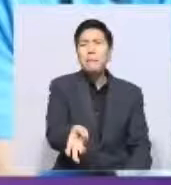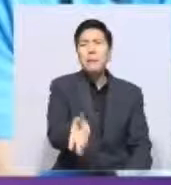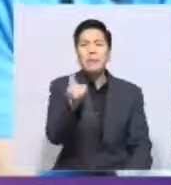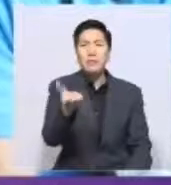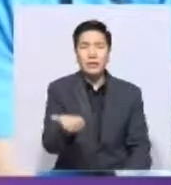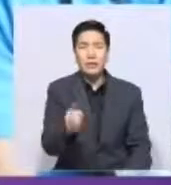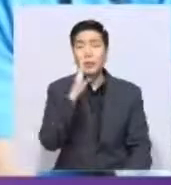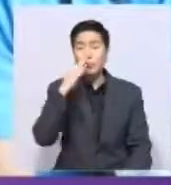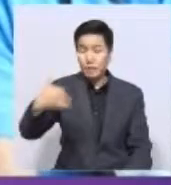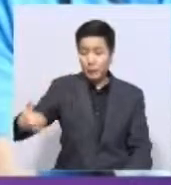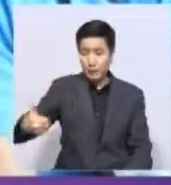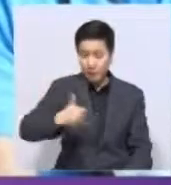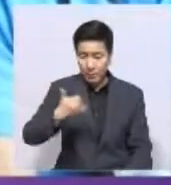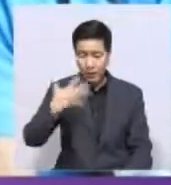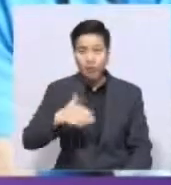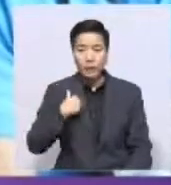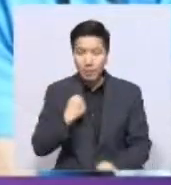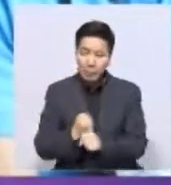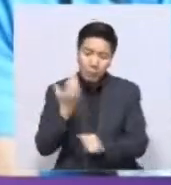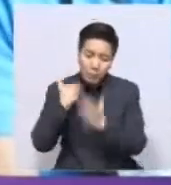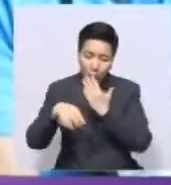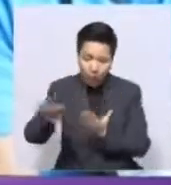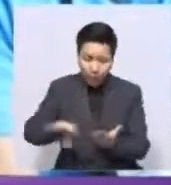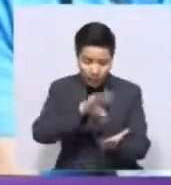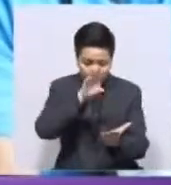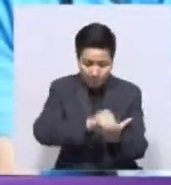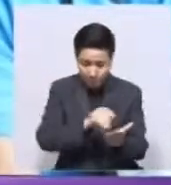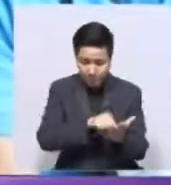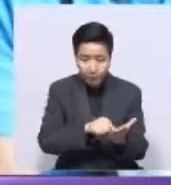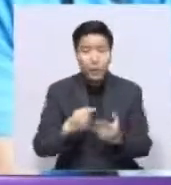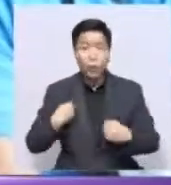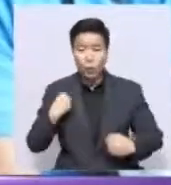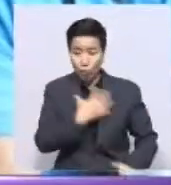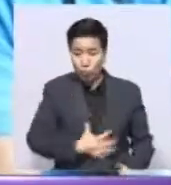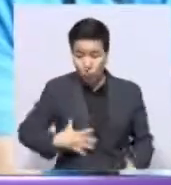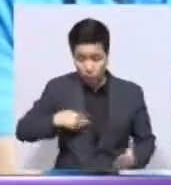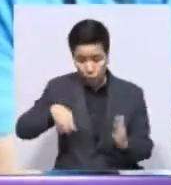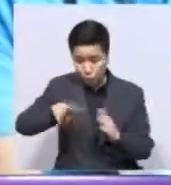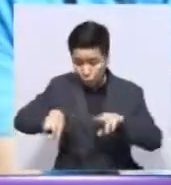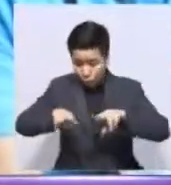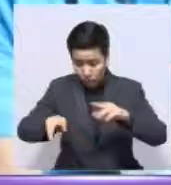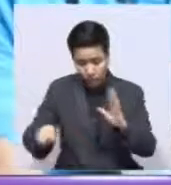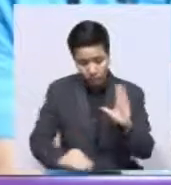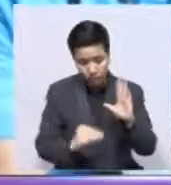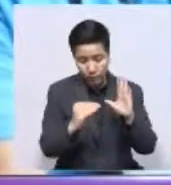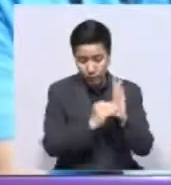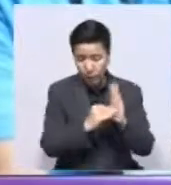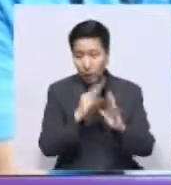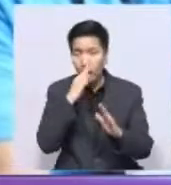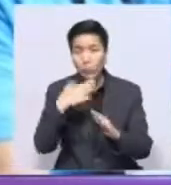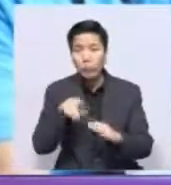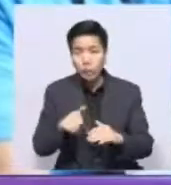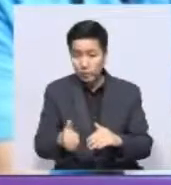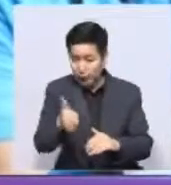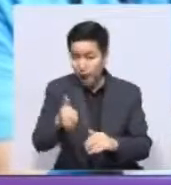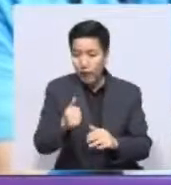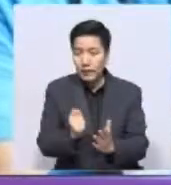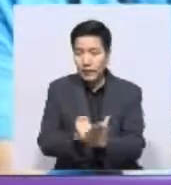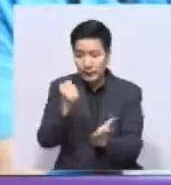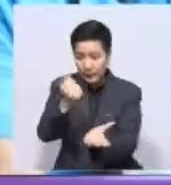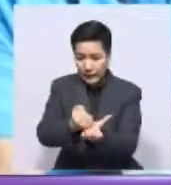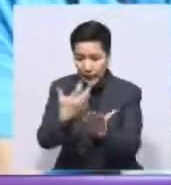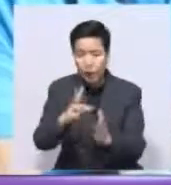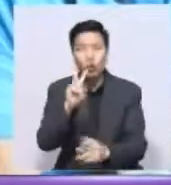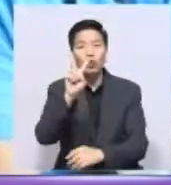ก็ถ้าเข้ามาแล้วก็จะมีการทั้งทำประวัติทั้งสุขภาพนะครับแล้วก็ถ้าสัญชาติแล้วก็จะอยู่ต่อได้ถึง